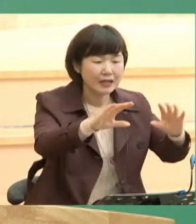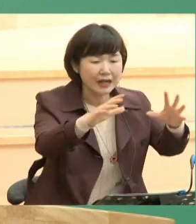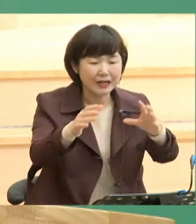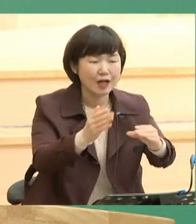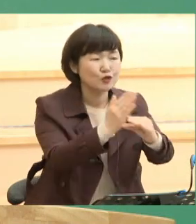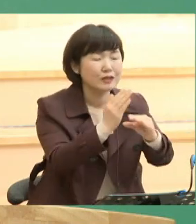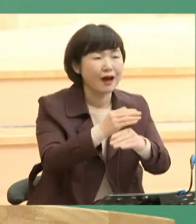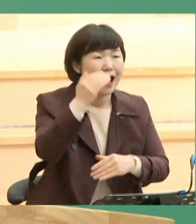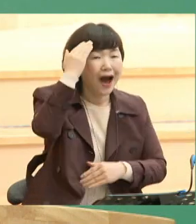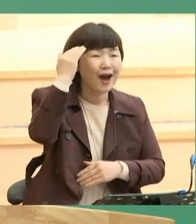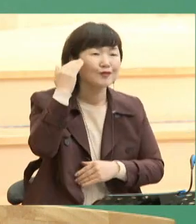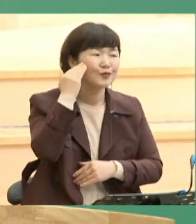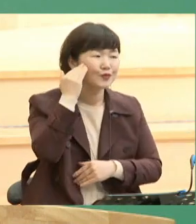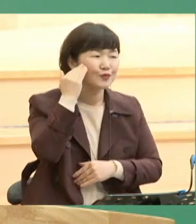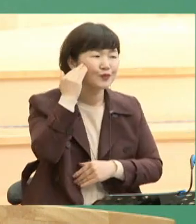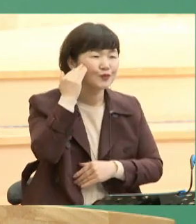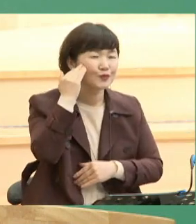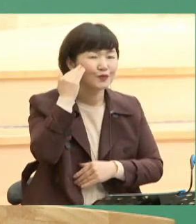우리나라가